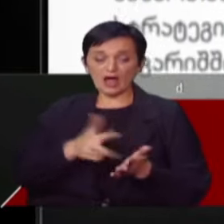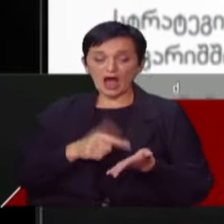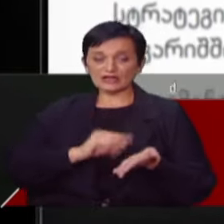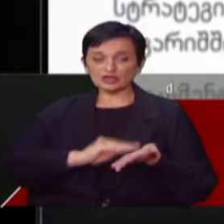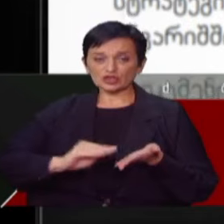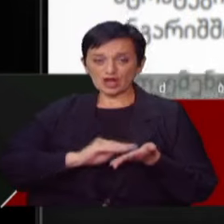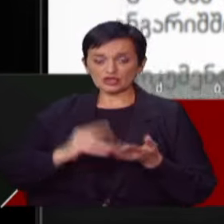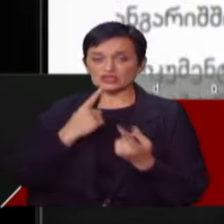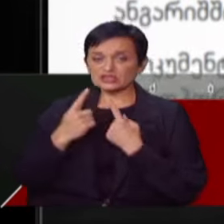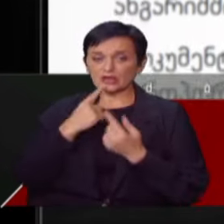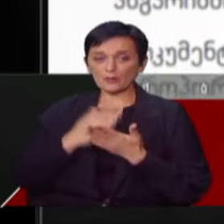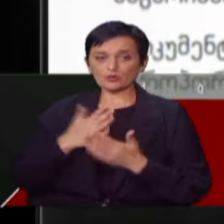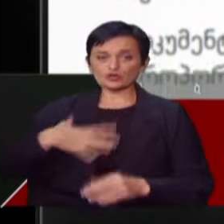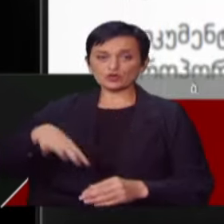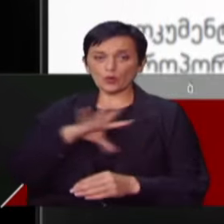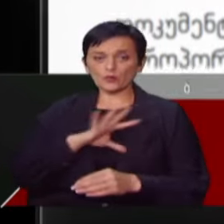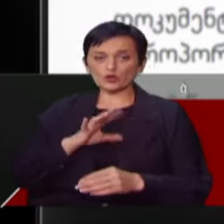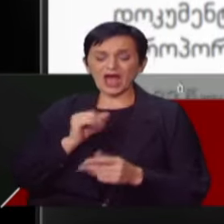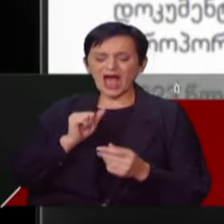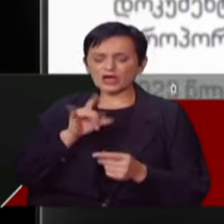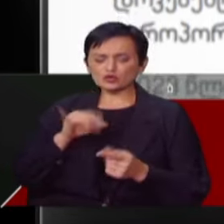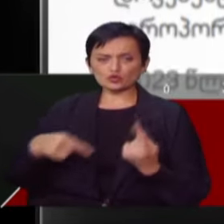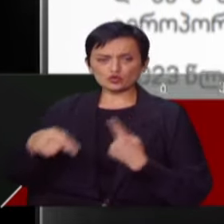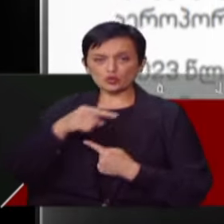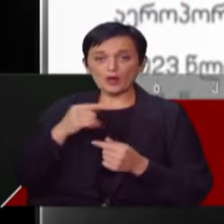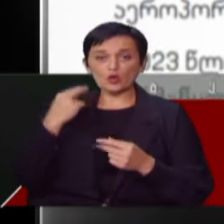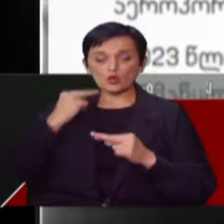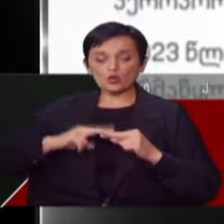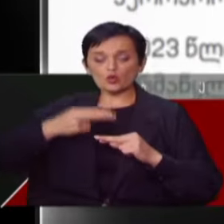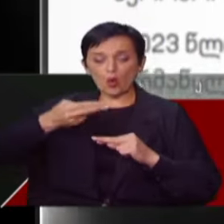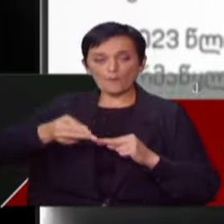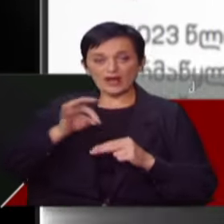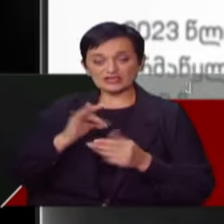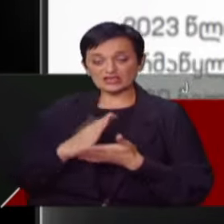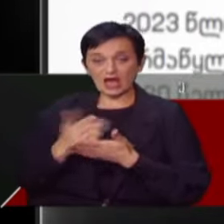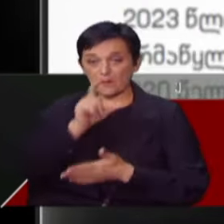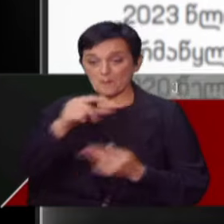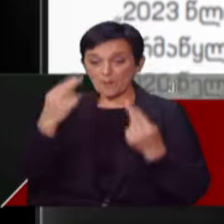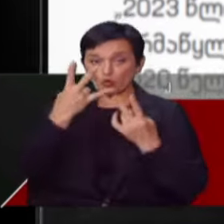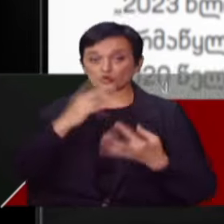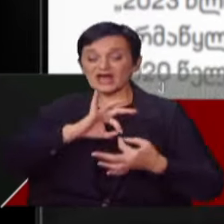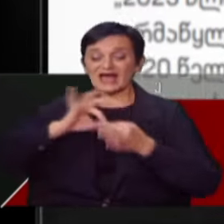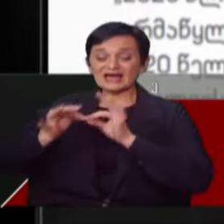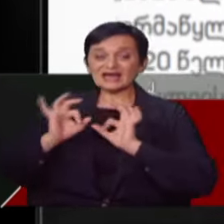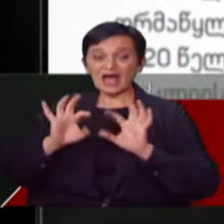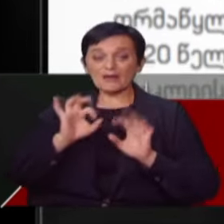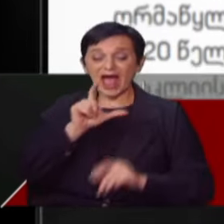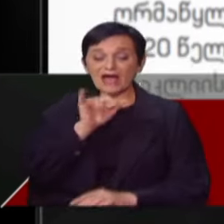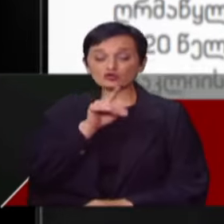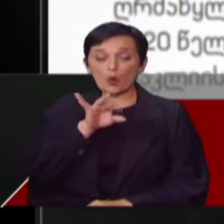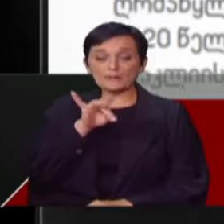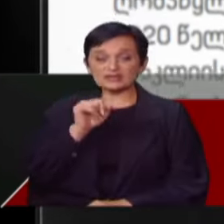ანგარიში ასევე საუბარია საქართველოში ექსპროპრიაციის და კომპენსაციის ნაწილზეც. მაყურებლისთვის უნდა განუმარტოთ, რომ